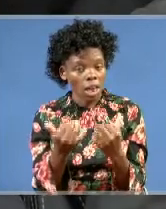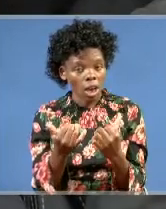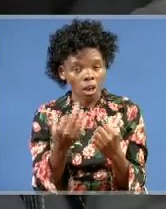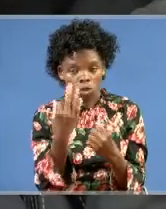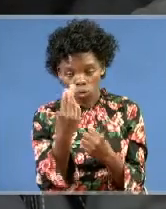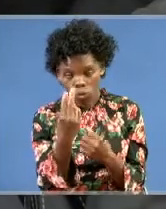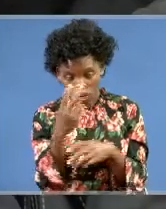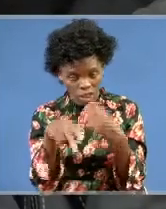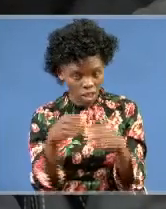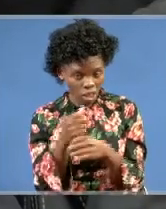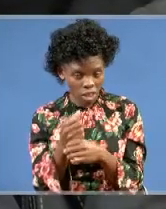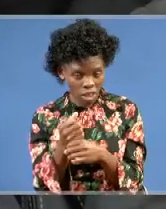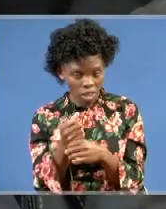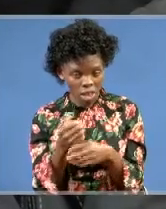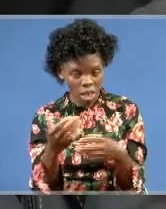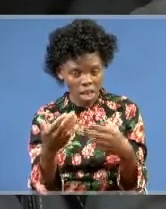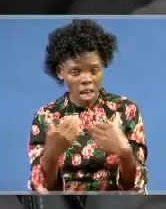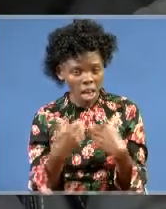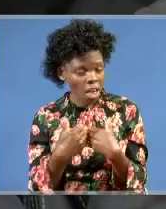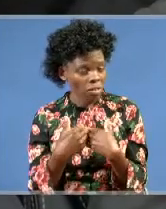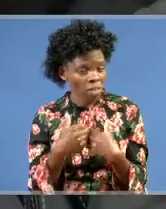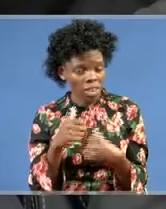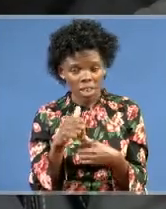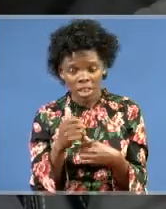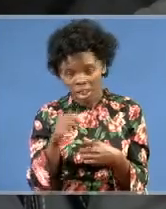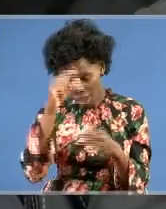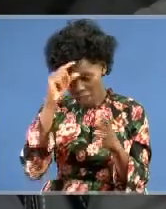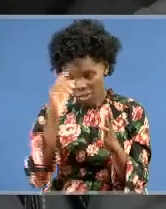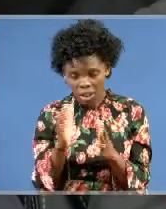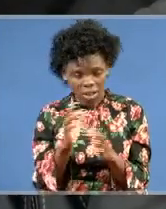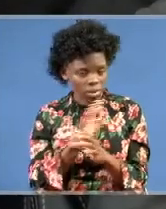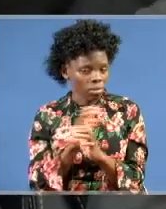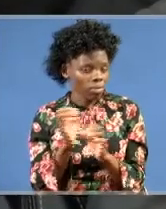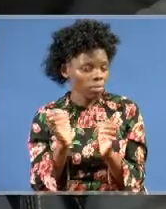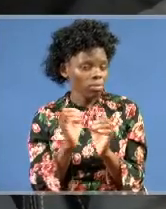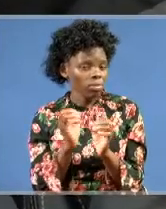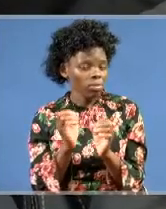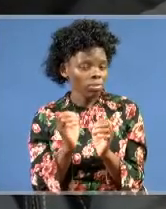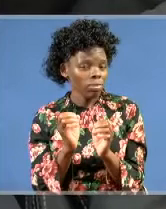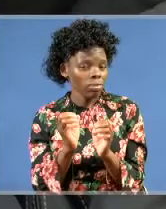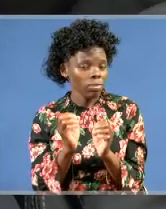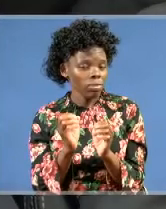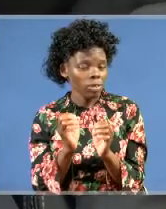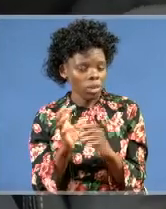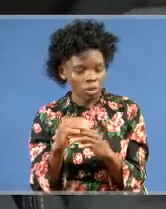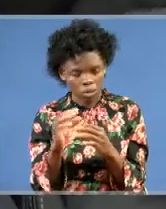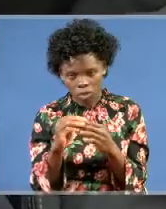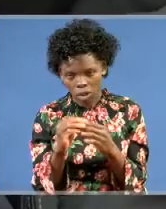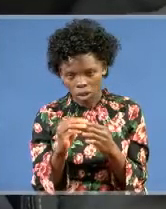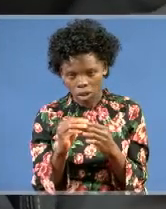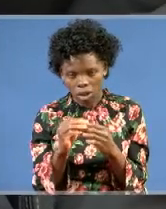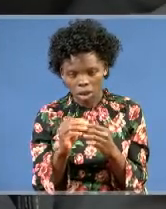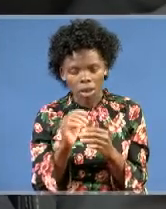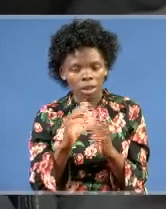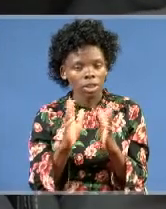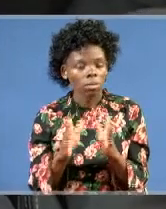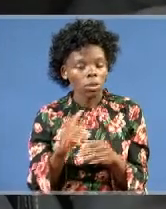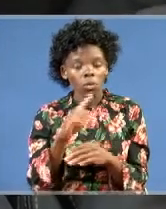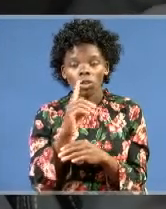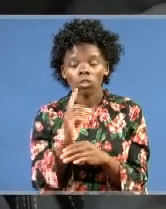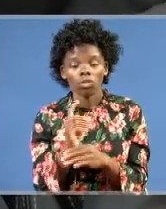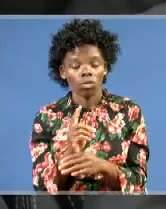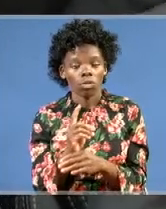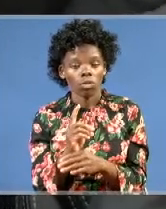miaka miwili. Hatujakuwa na mkutano wote na gavana wa Nairobi kama wajumbe ambao tumechaguliwa. Na hiyo ndio jambo kubwa tunayo